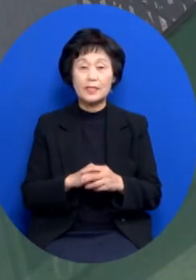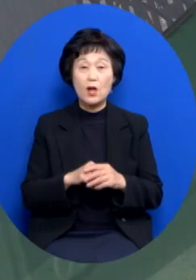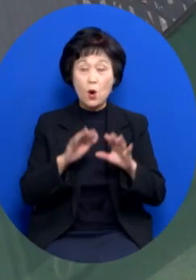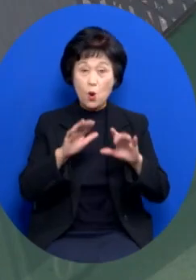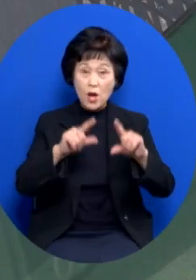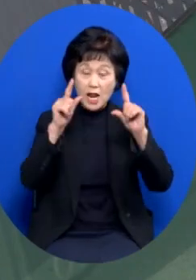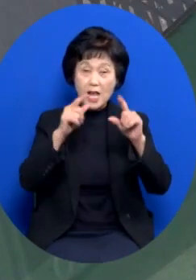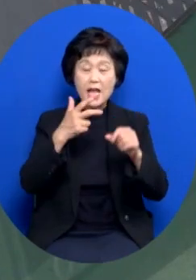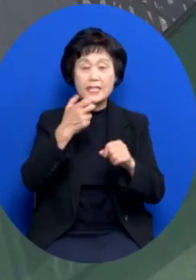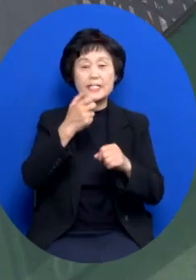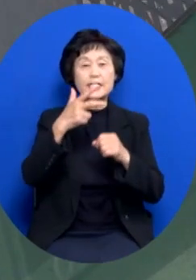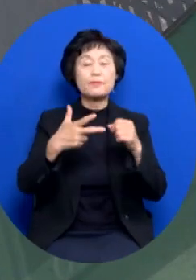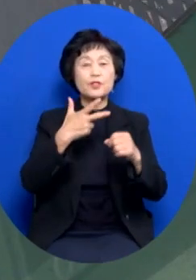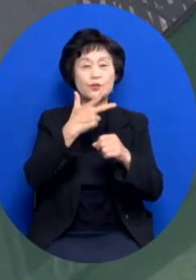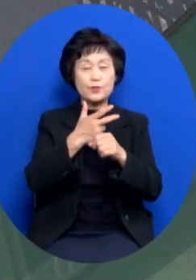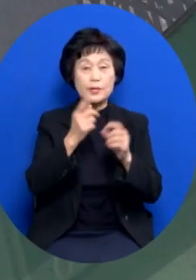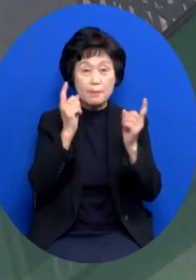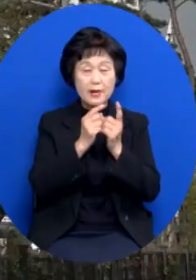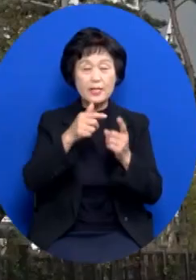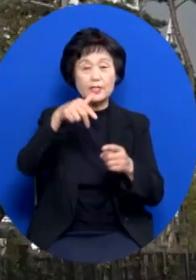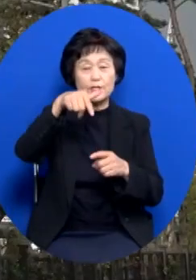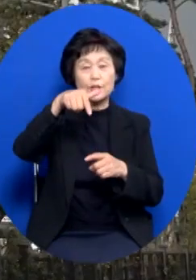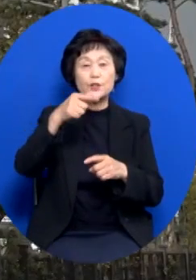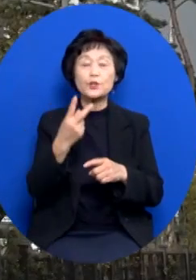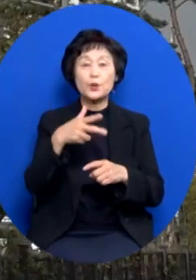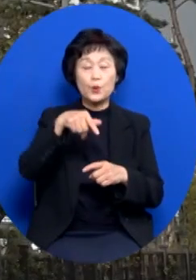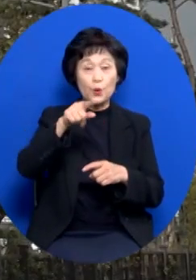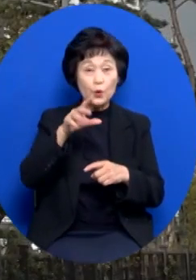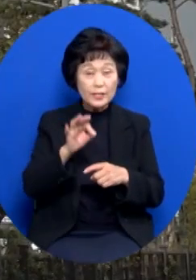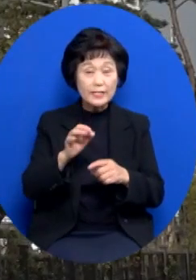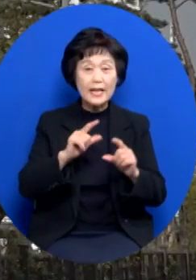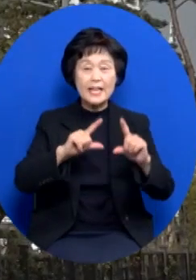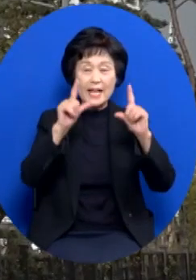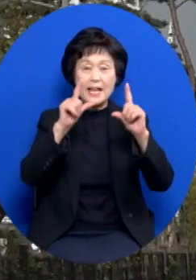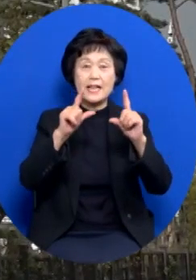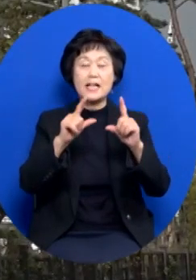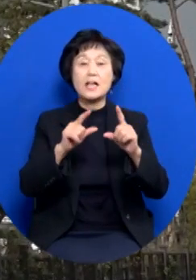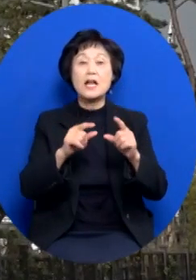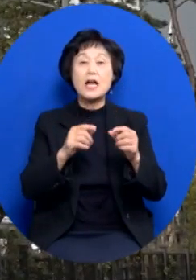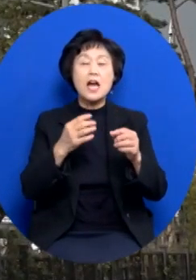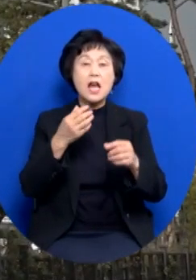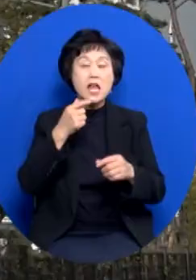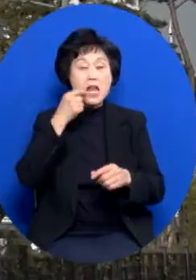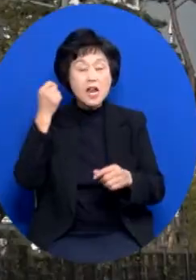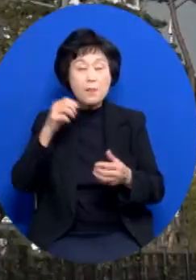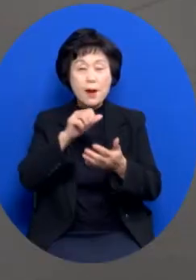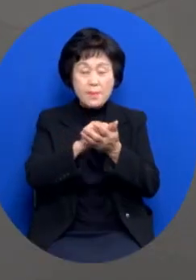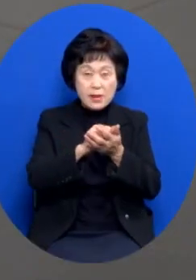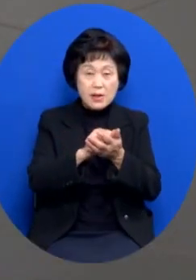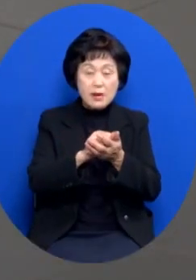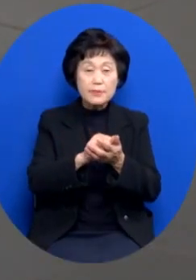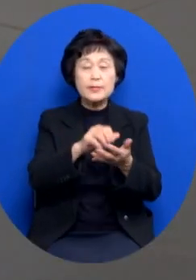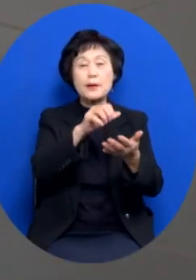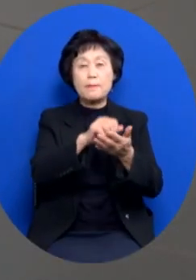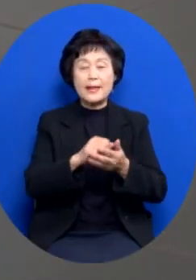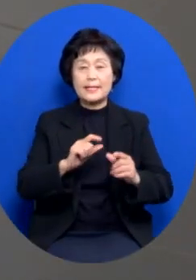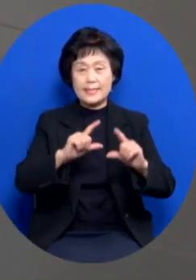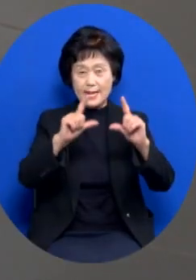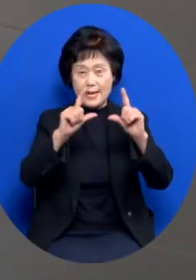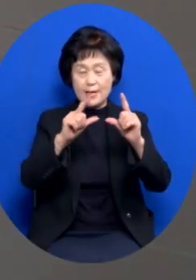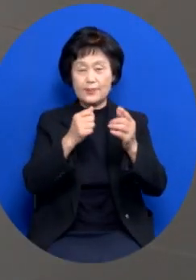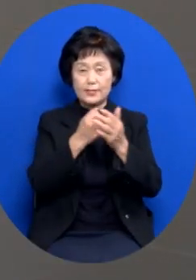올해 77주년을 맞은 교정의 날. 1945년 10월 28일, 일제로부터 교정시설을 접수한 날을 기념해